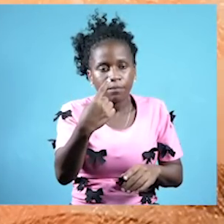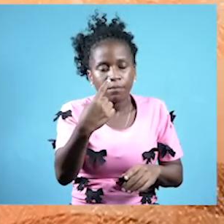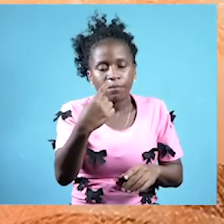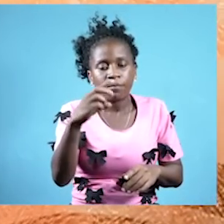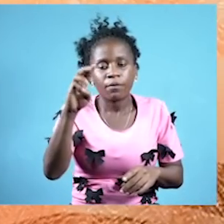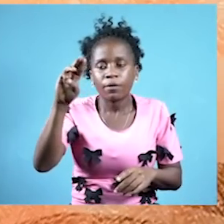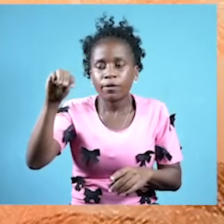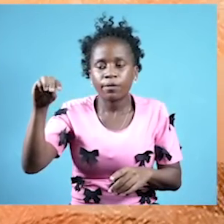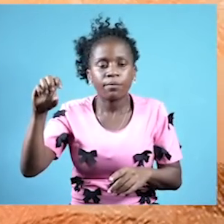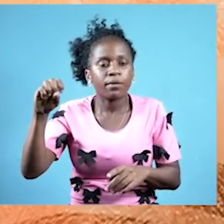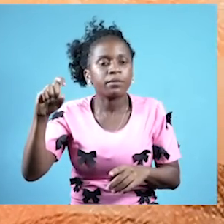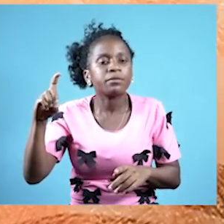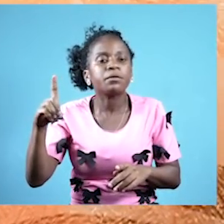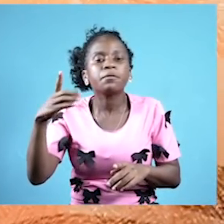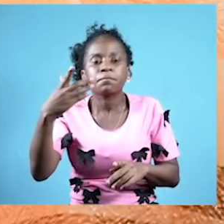bohari ya dawa